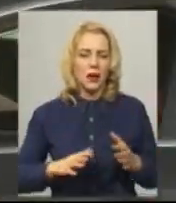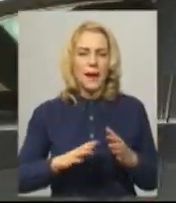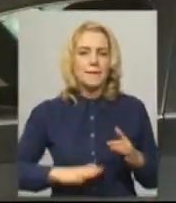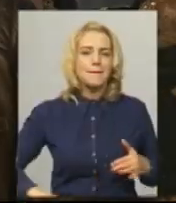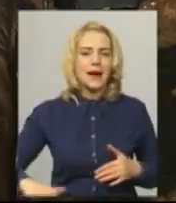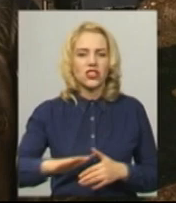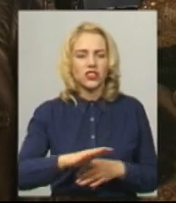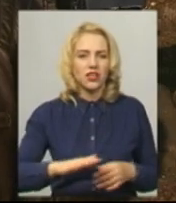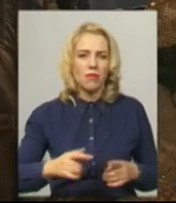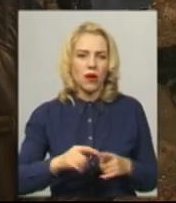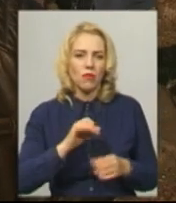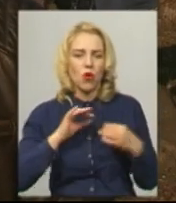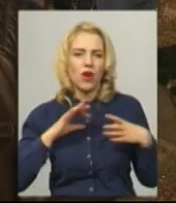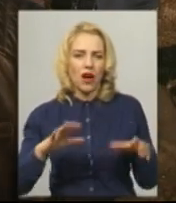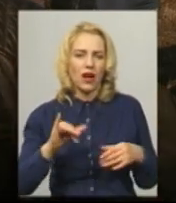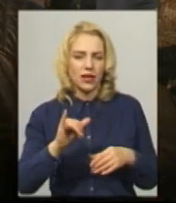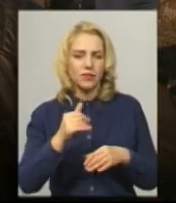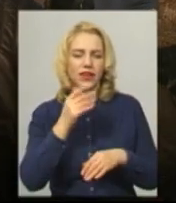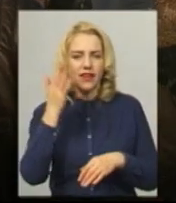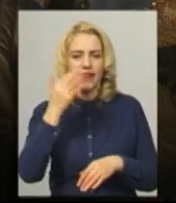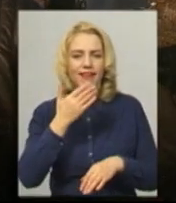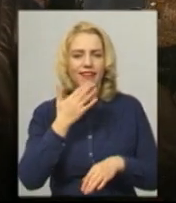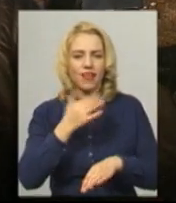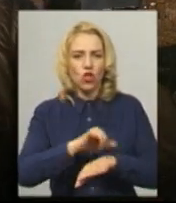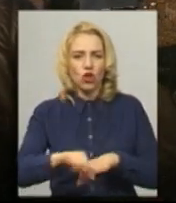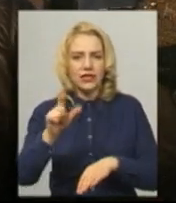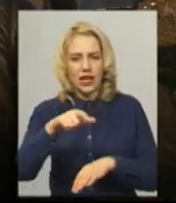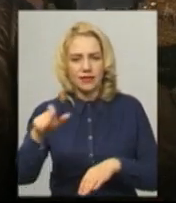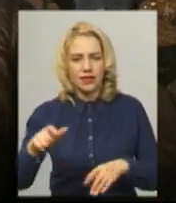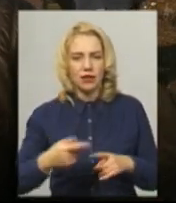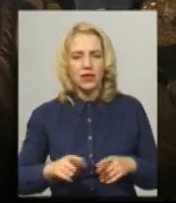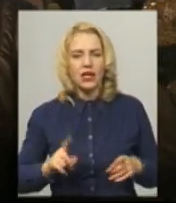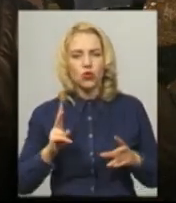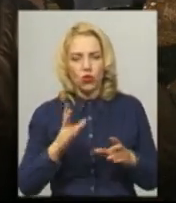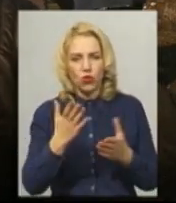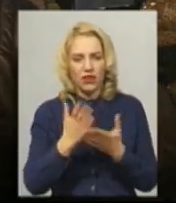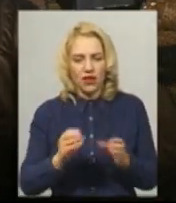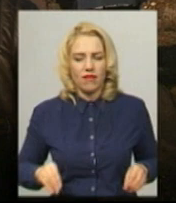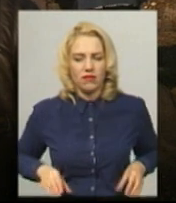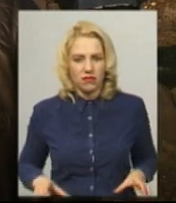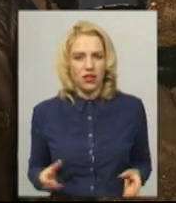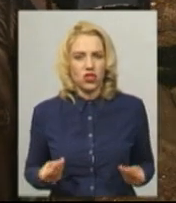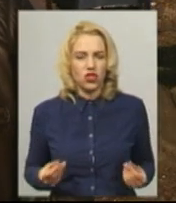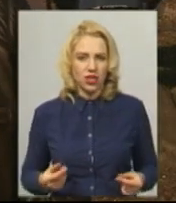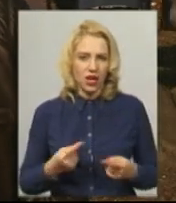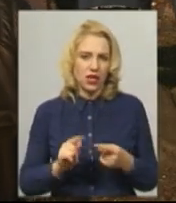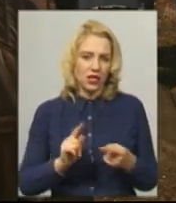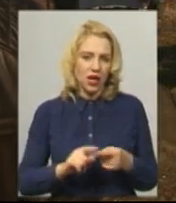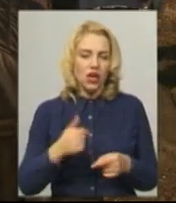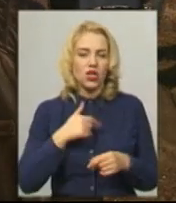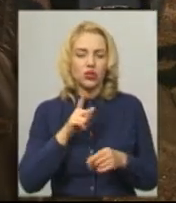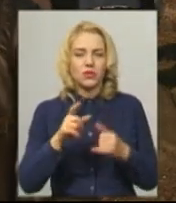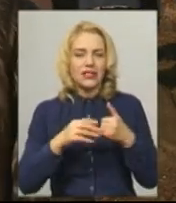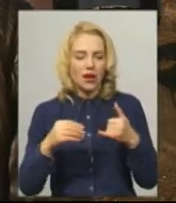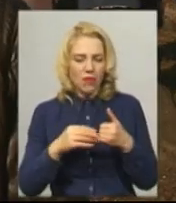олігархам доморощеним, а також іноземцям з великими кишенями. Щоб земля українська дісталася українцям. Ми в жодному разі